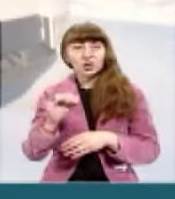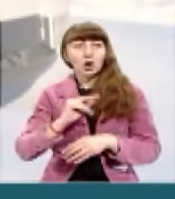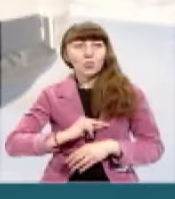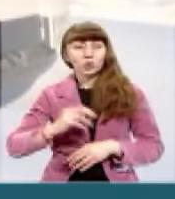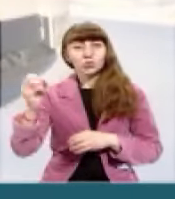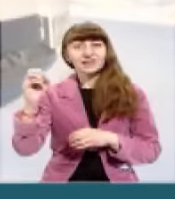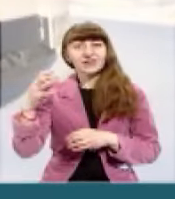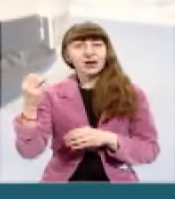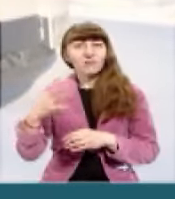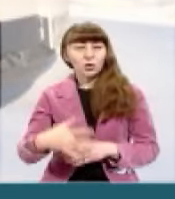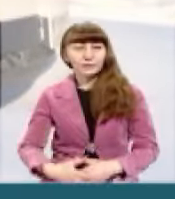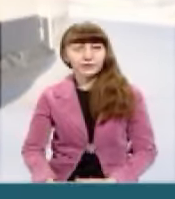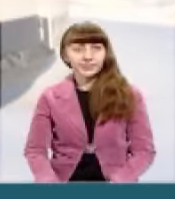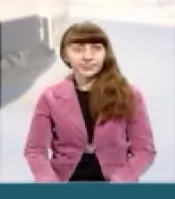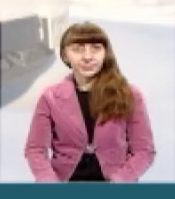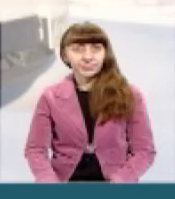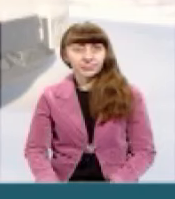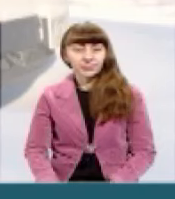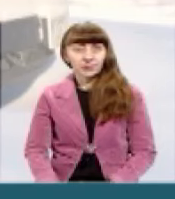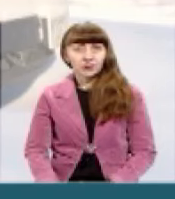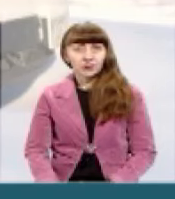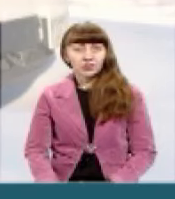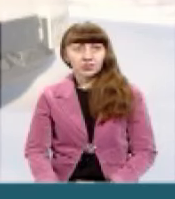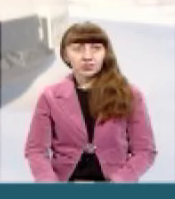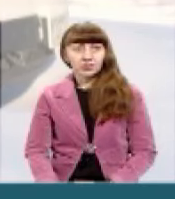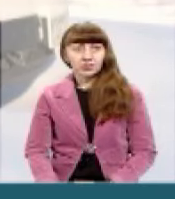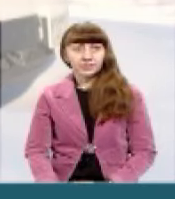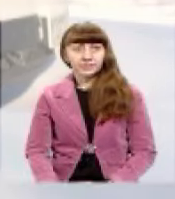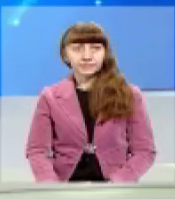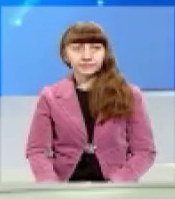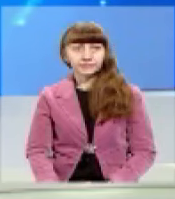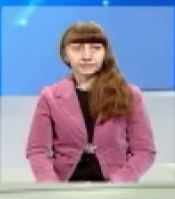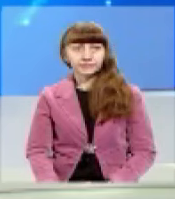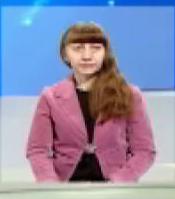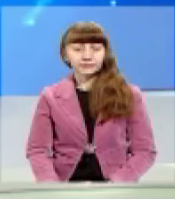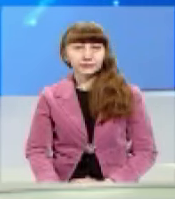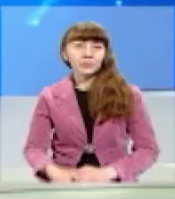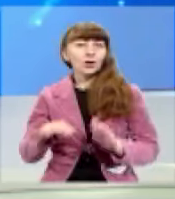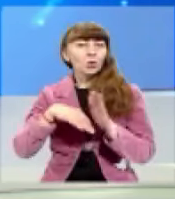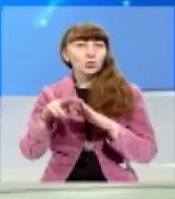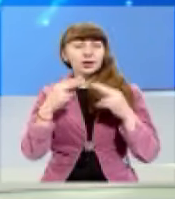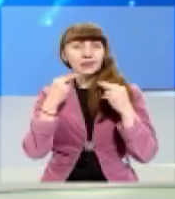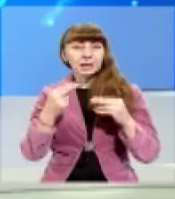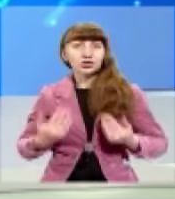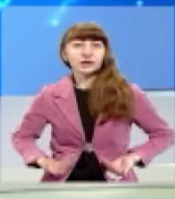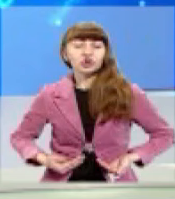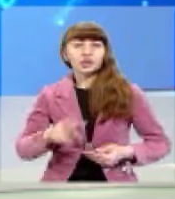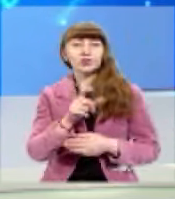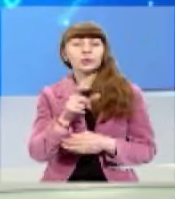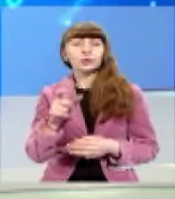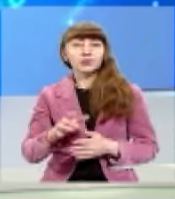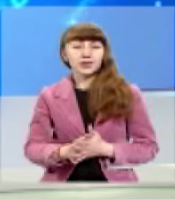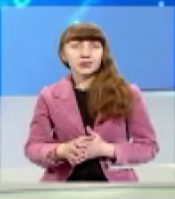работу светофоров. Айдана Папанина, Алексей Руденко, телеканал «Костанай». Улучшение качества жизни